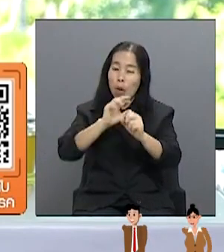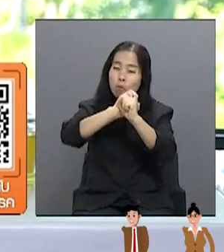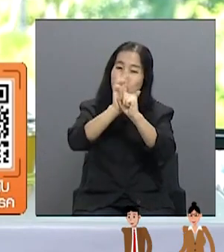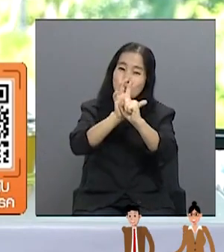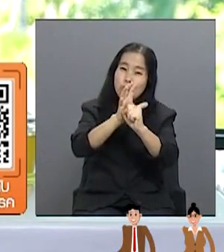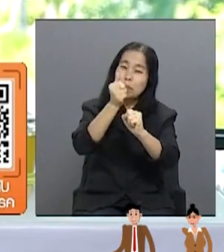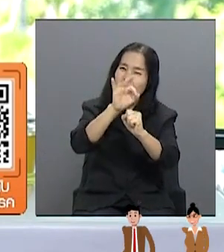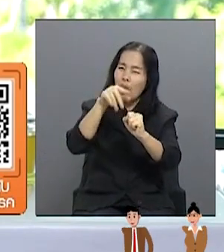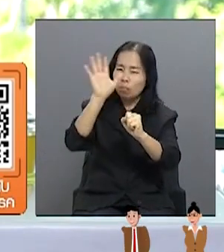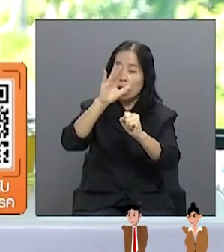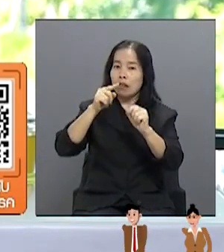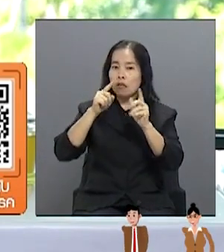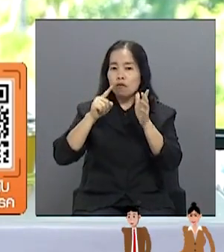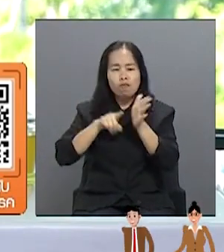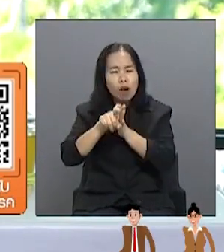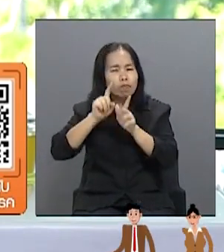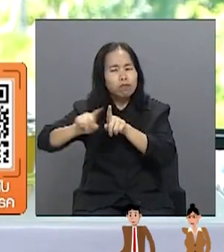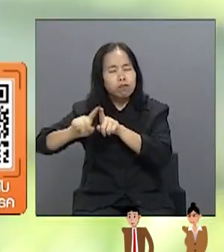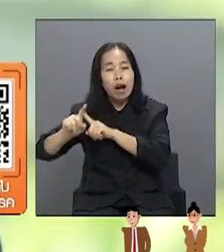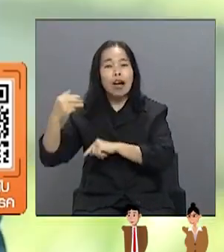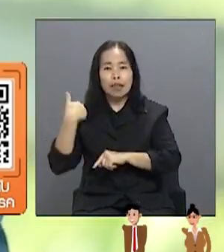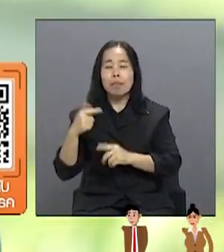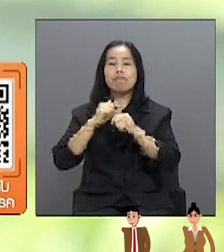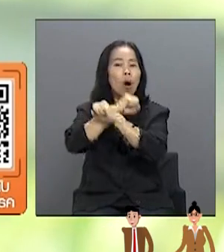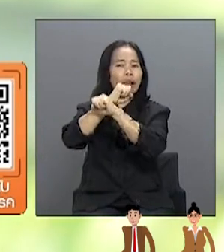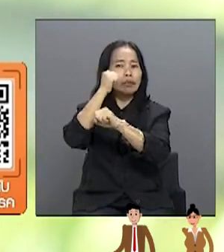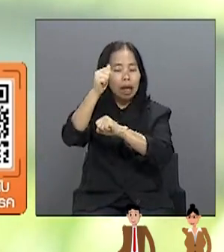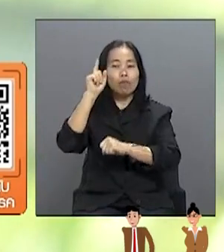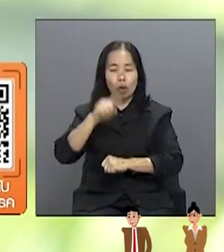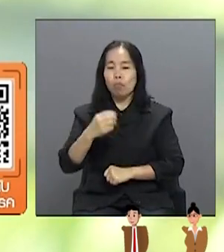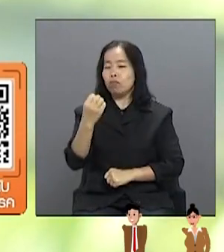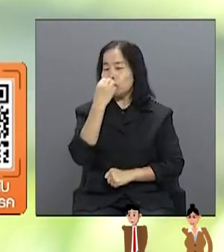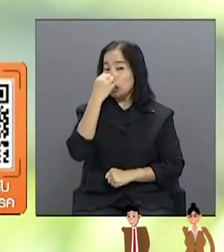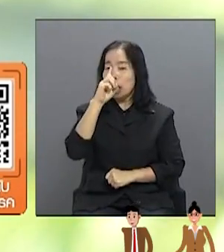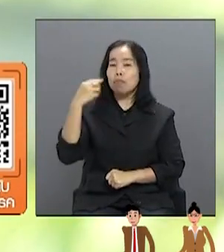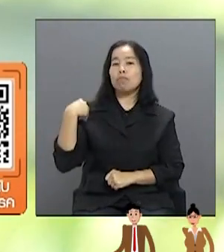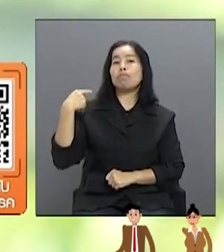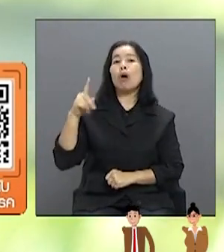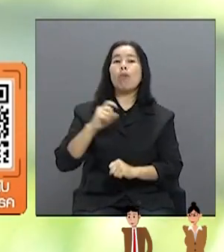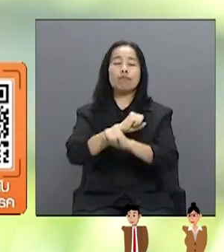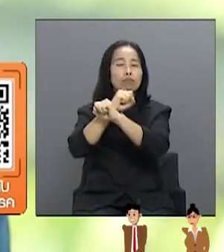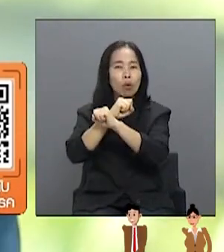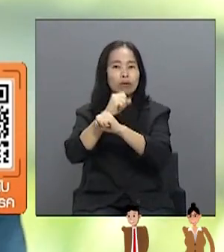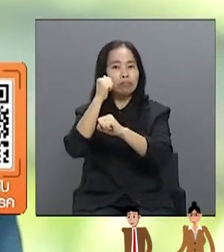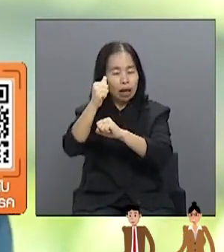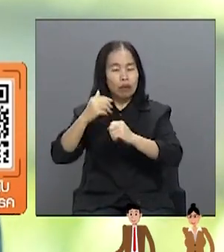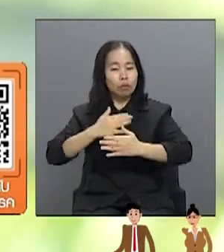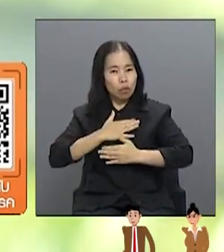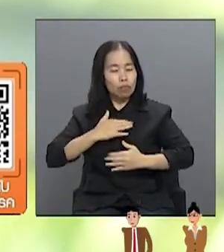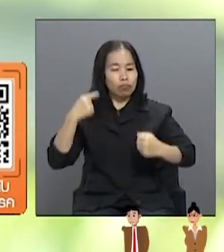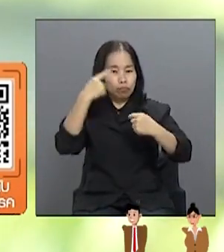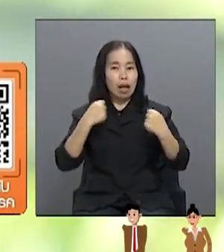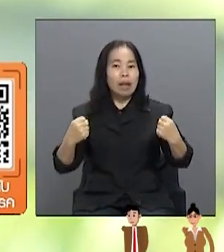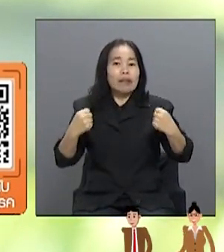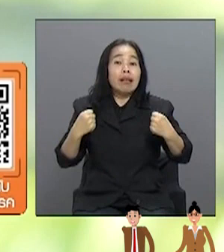รือไข้หวัดต่างๆทั่วไปนะครับก็สามารถที่จะสร้างเกาะคุ้มกันนะหรือทำตัวเองเนี่ยให้แข็งแรงมีภูมิ